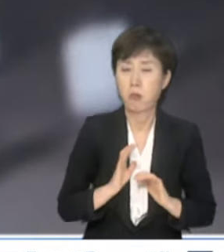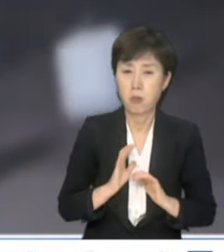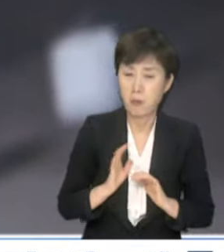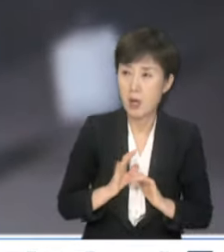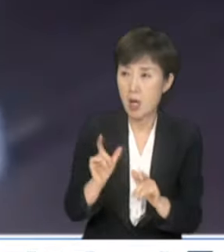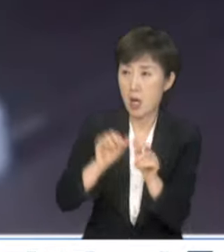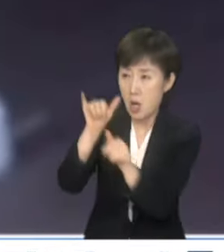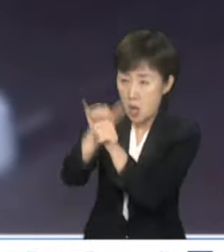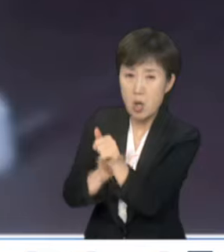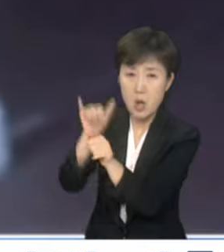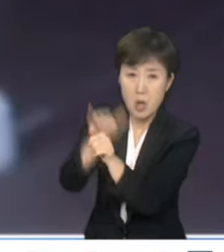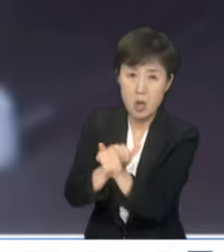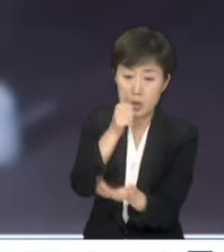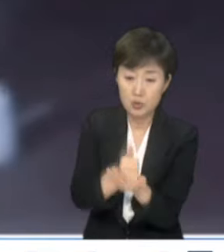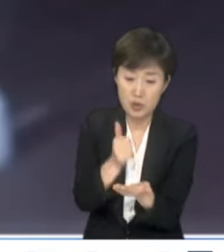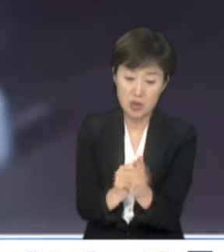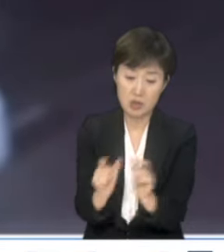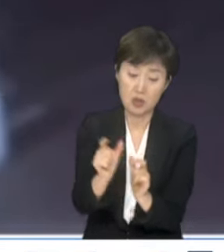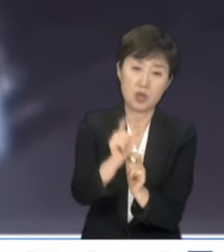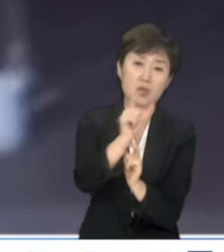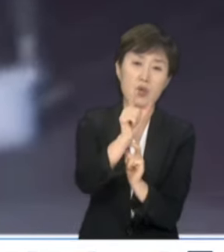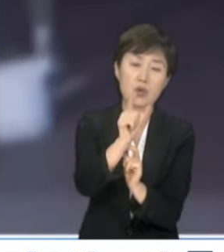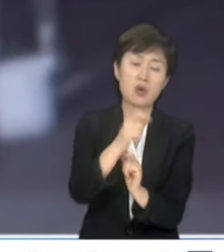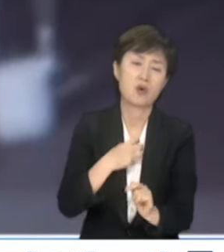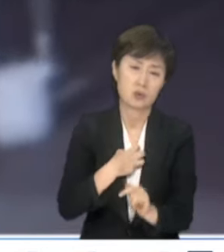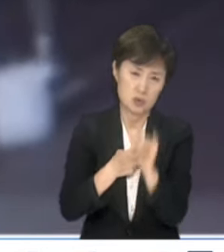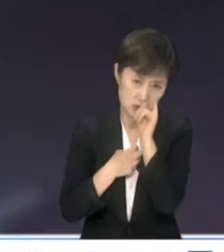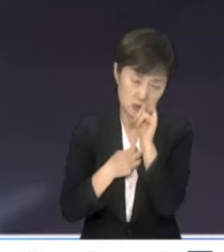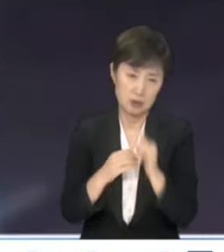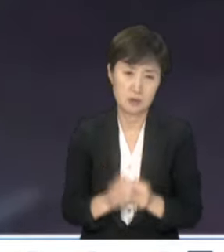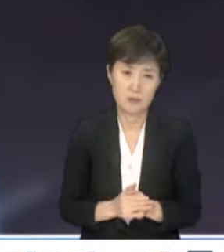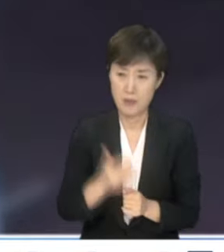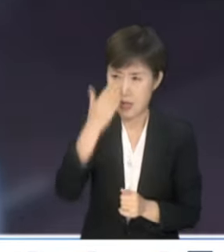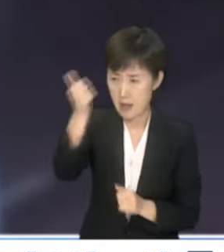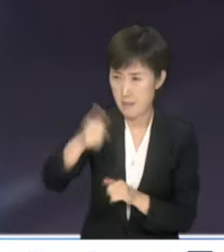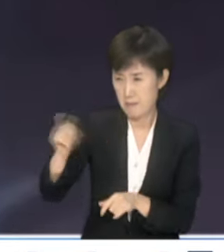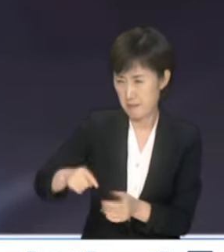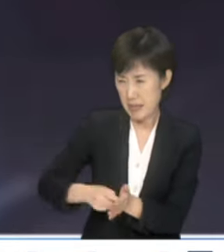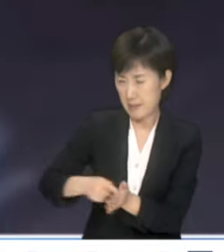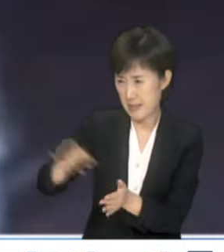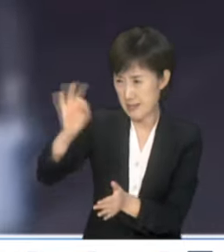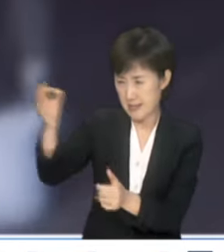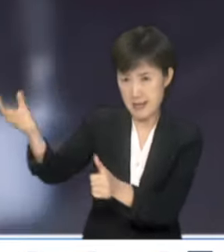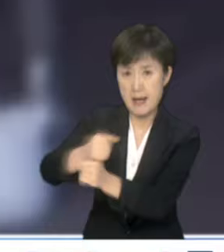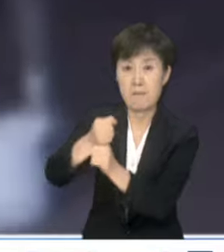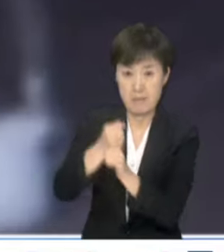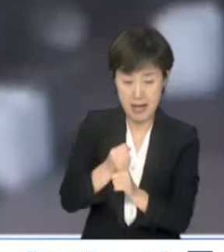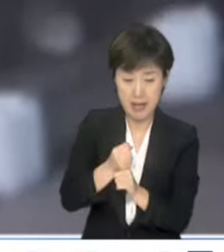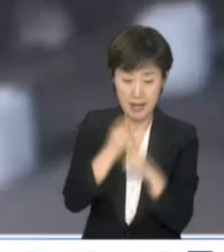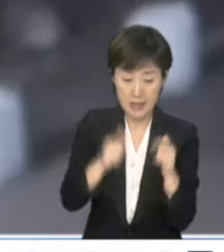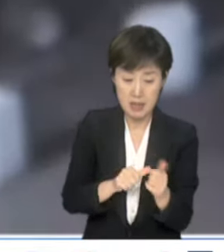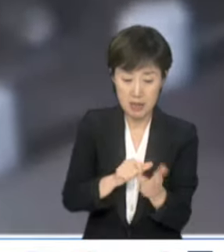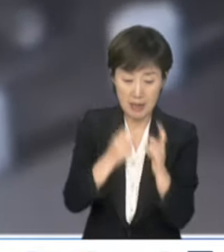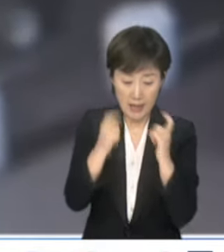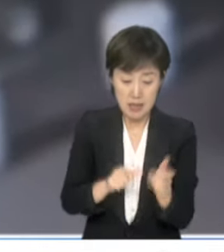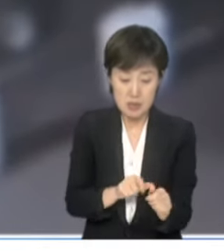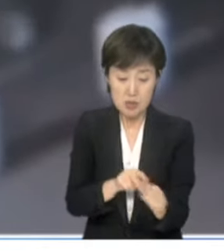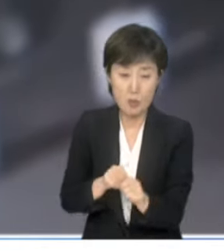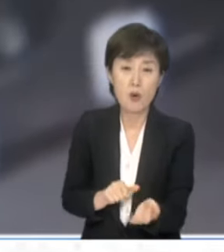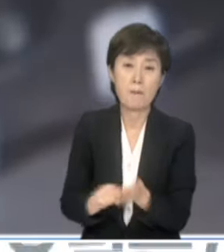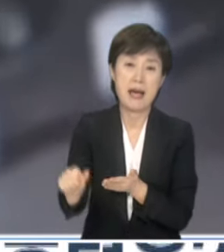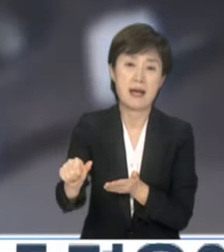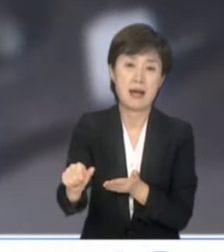더 큰 범죄를 저지를 수 있는 거 아니겠습니까? 하루빨리 총책을 잡아서 이런 개인정보도 삭제하고 또 이렇게